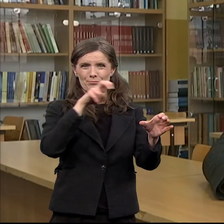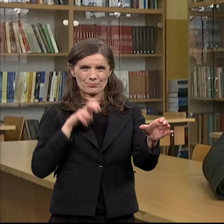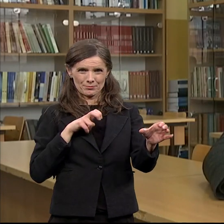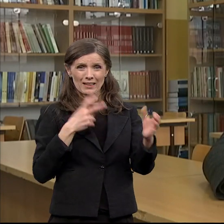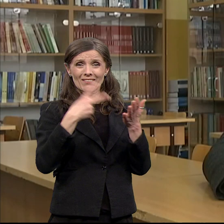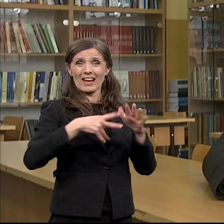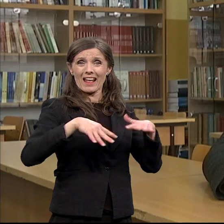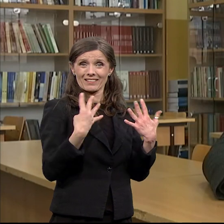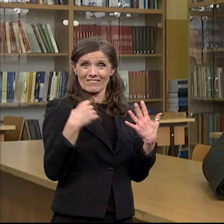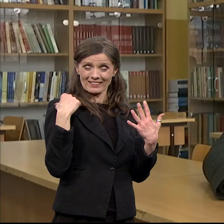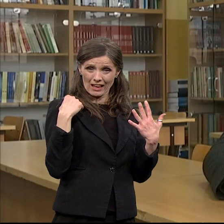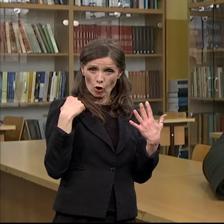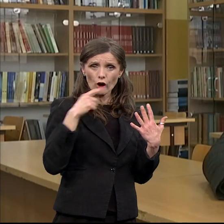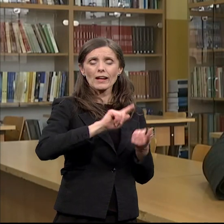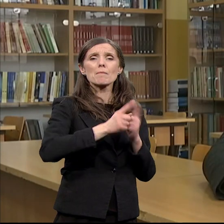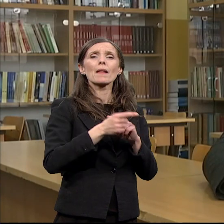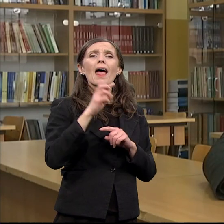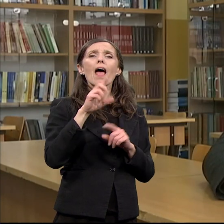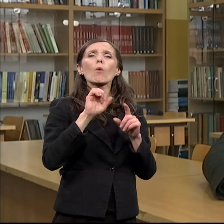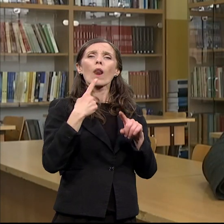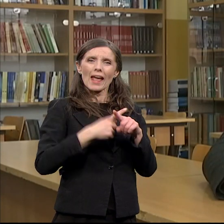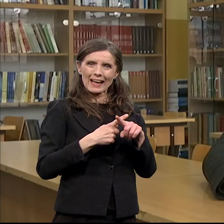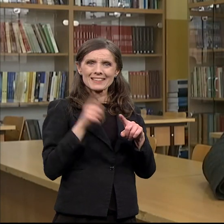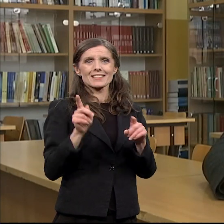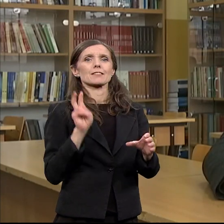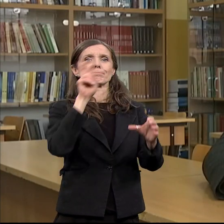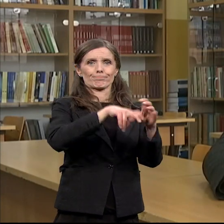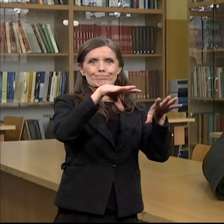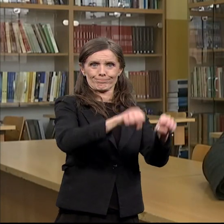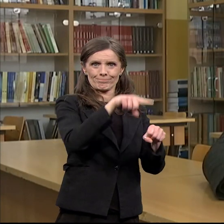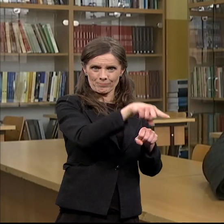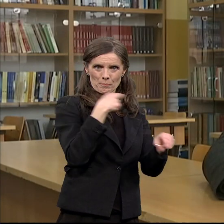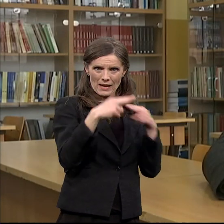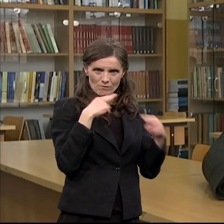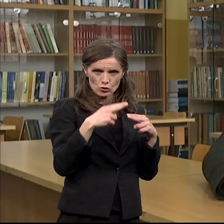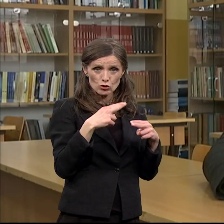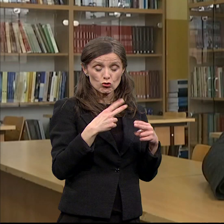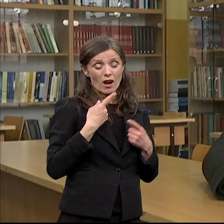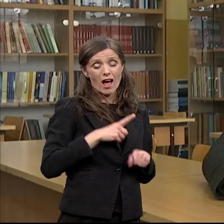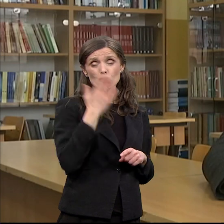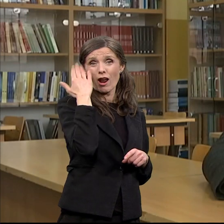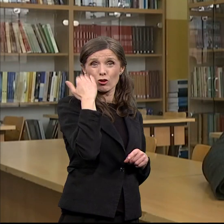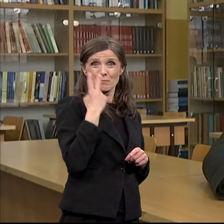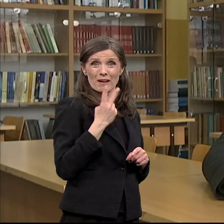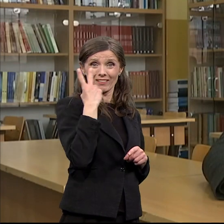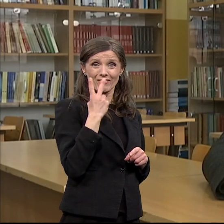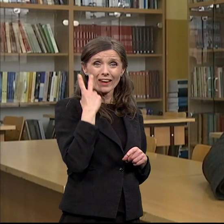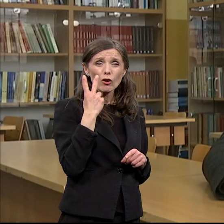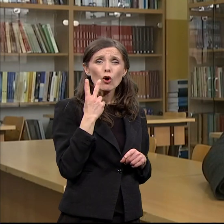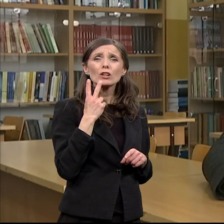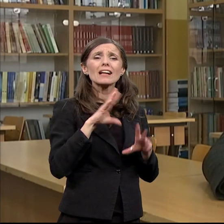2009. godine, EULEX je preuzeo njegov izvršni mandat u pravosuđu i, nažalost, pre dve godine EULEX je sve